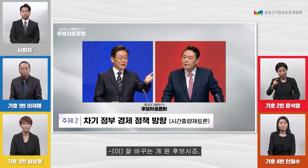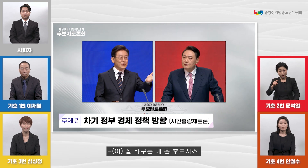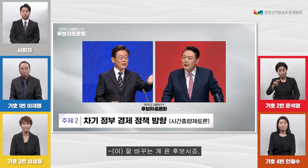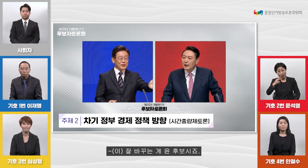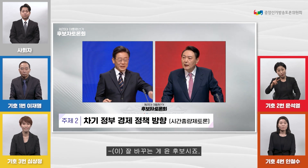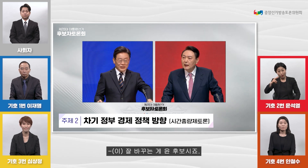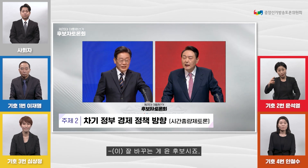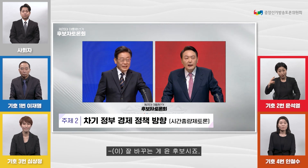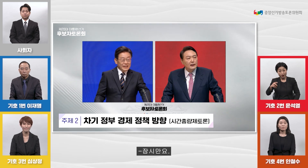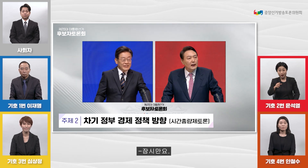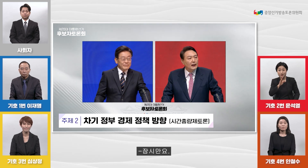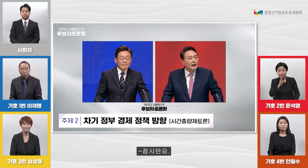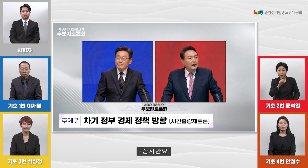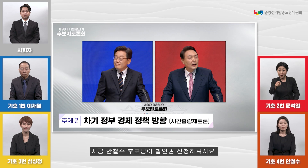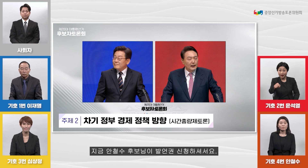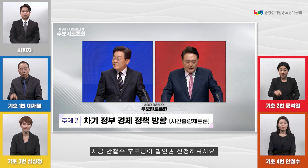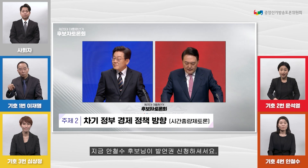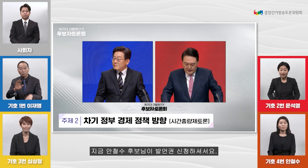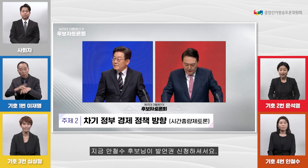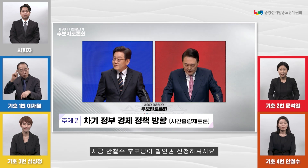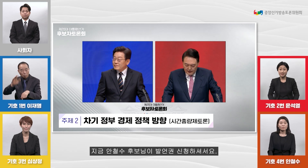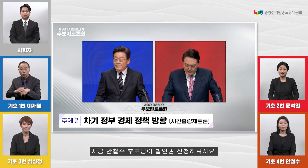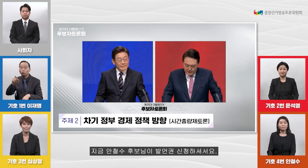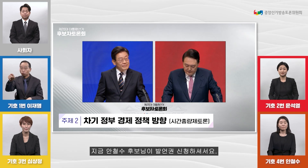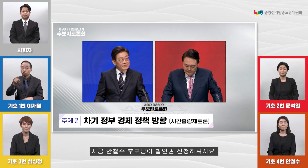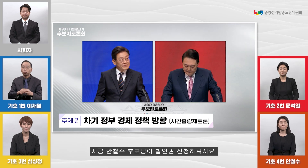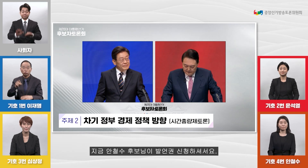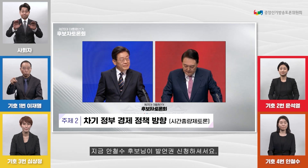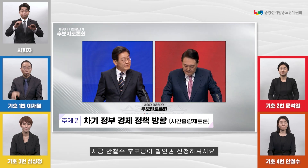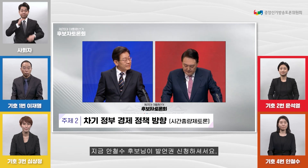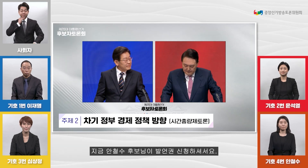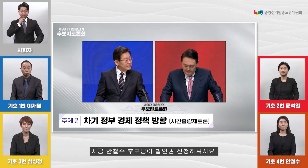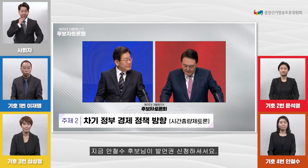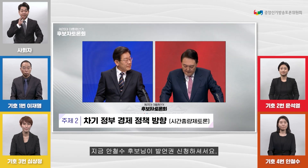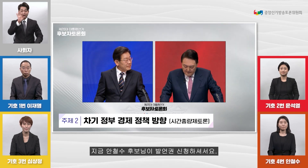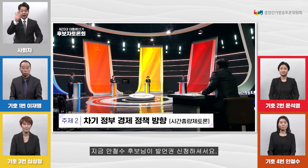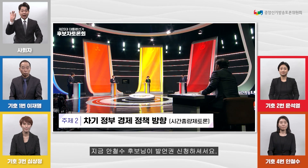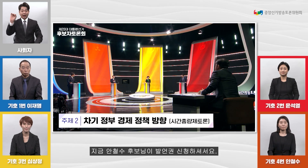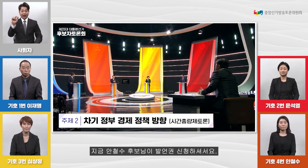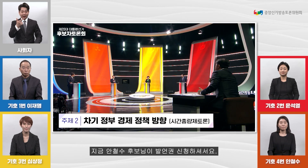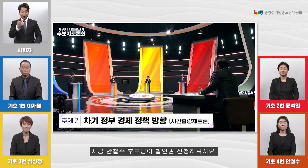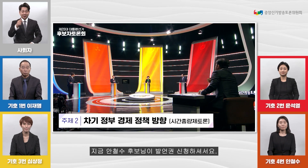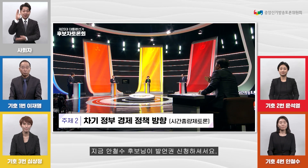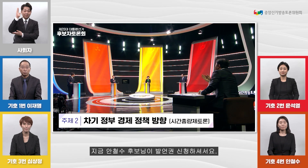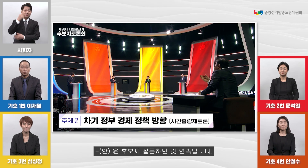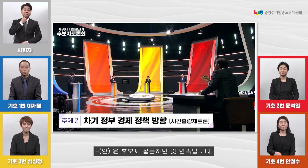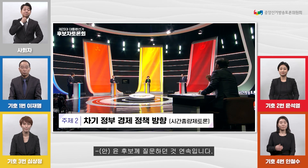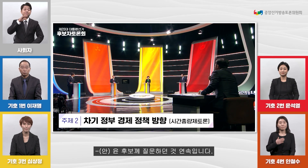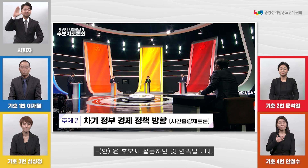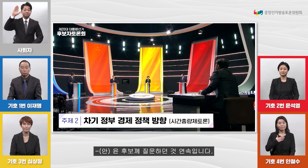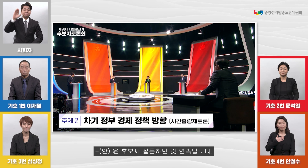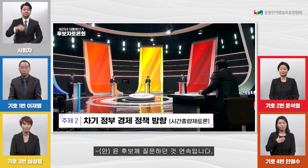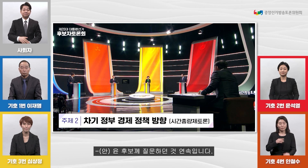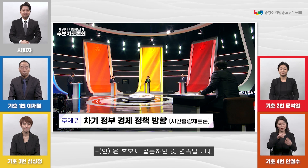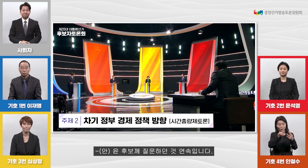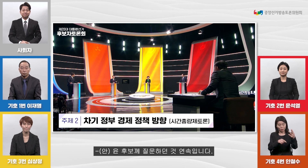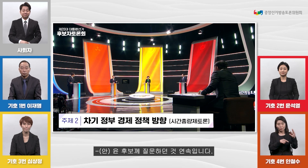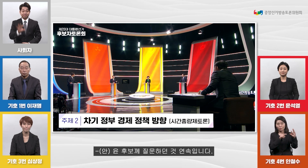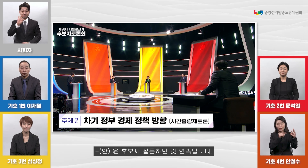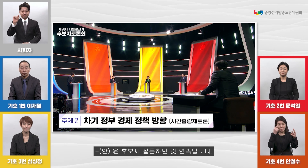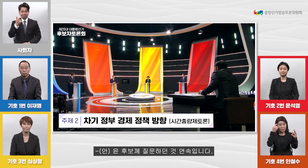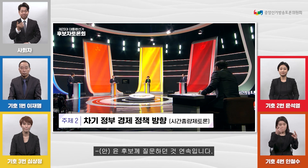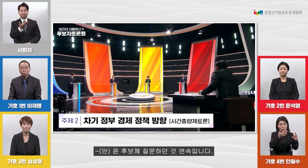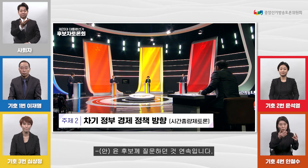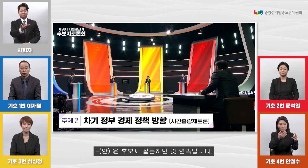바꾸는 거 윤 후보시죠. 잠시만요. 네. 지금 안철수 후보님이 발언권 아까 신청하셨어요? 윤 후보께 질문하던